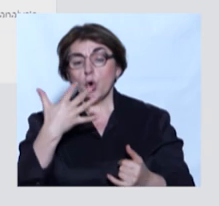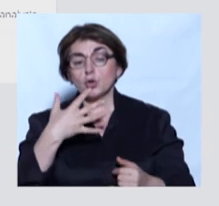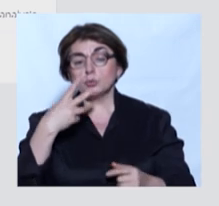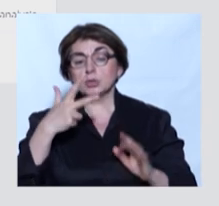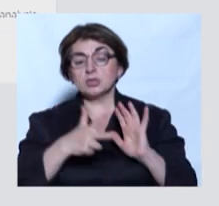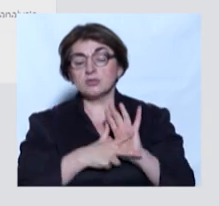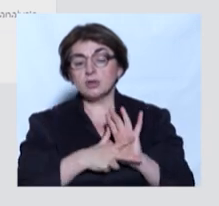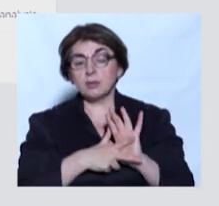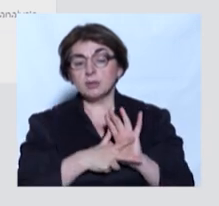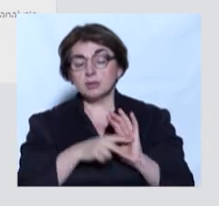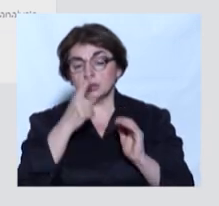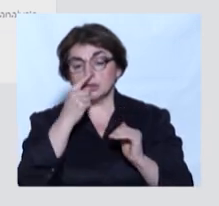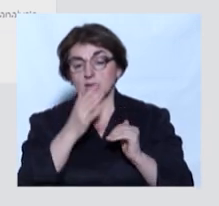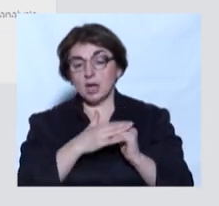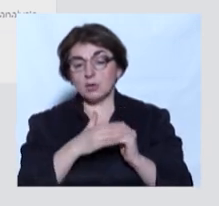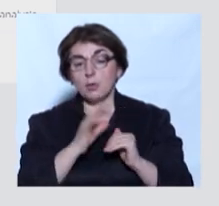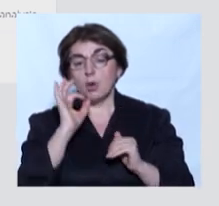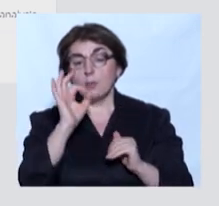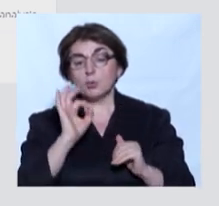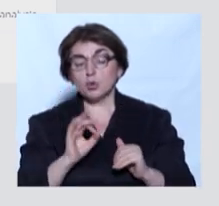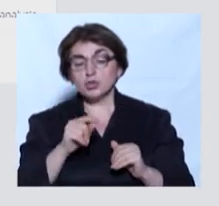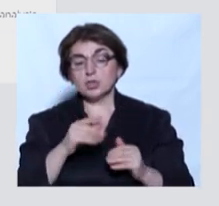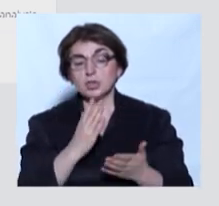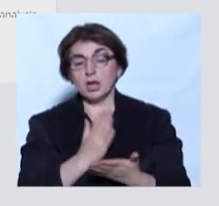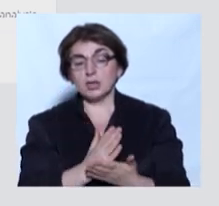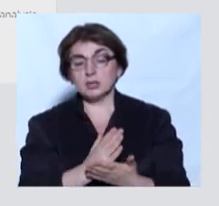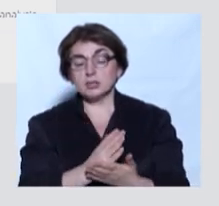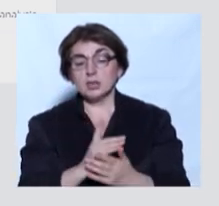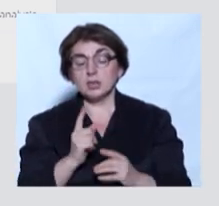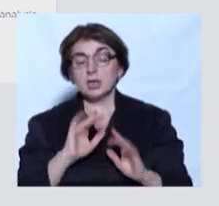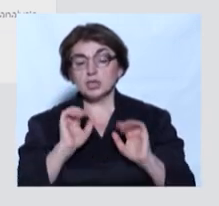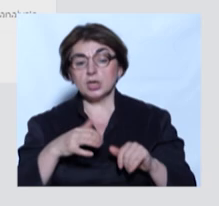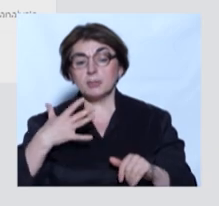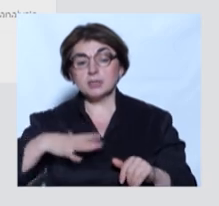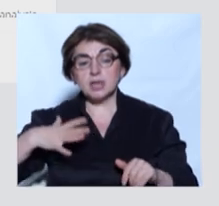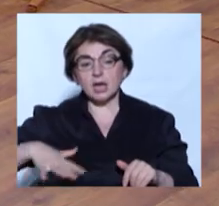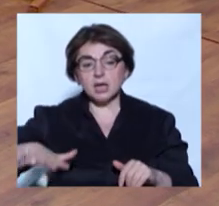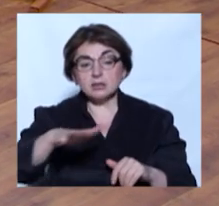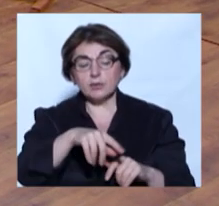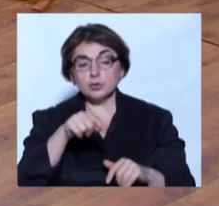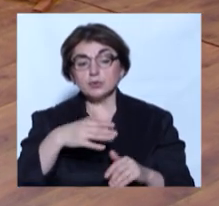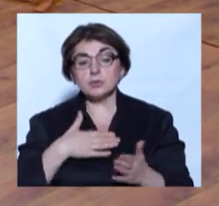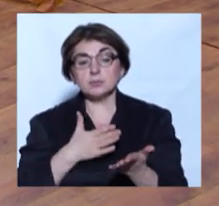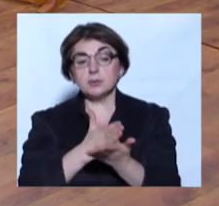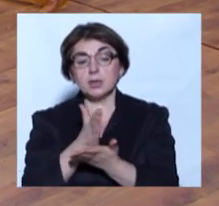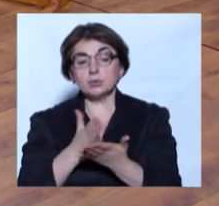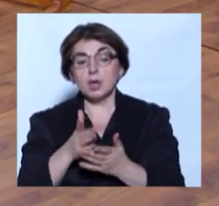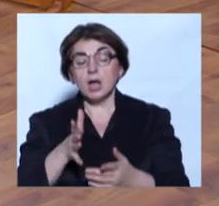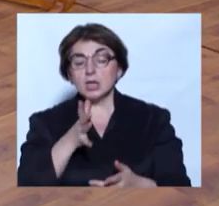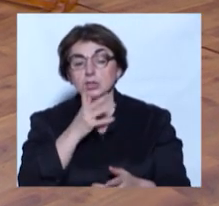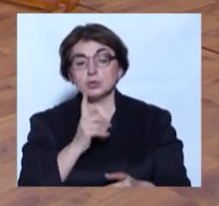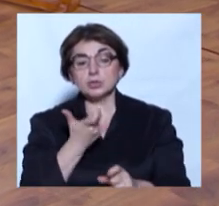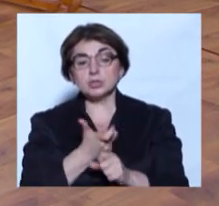58 დაახლოებით პროცენტს შეადგენს. რაც შეეხება საქართველოში, რა ხდება საქართველოს მიმართულებით? ასე დროს